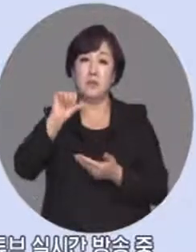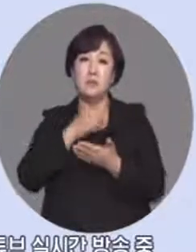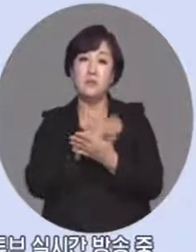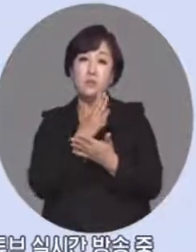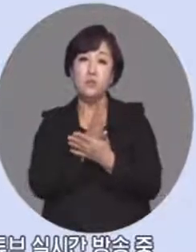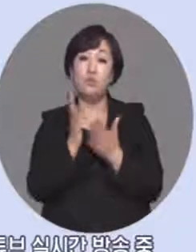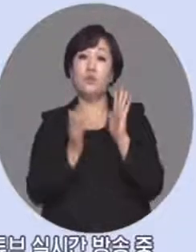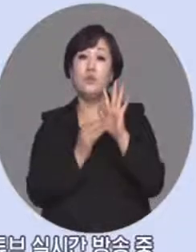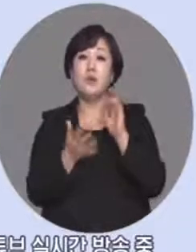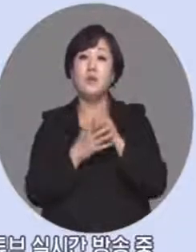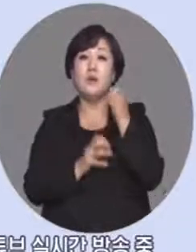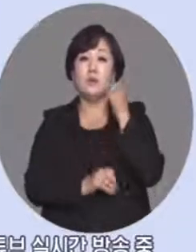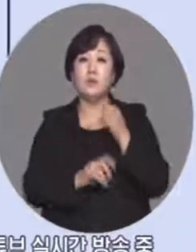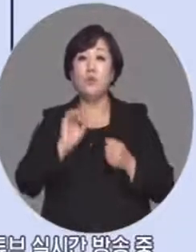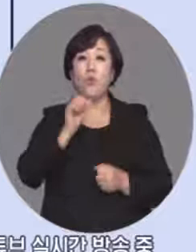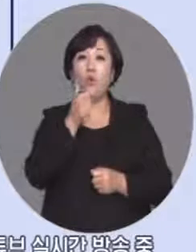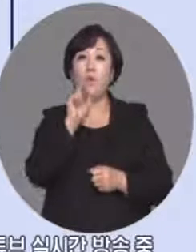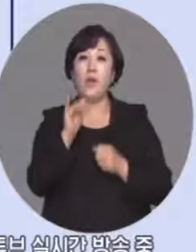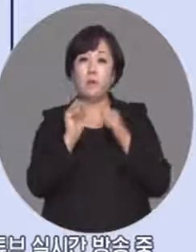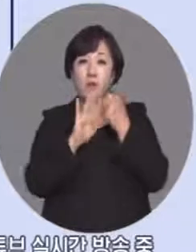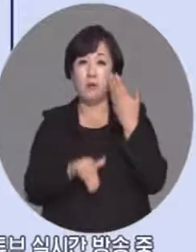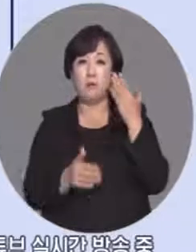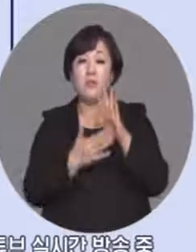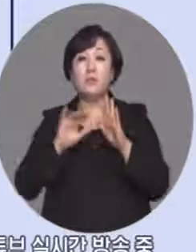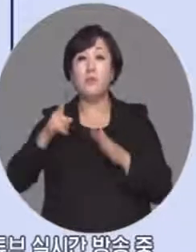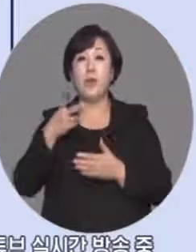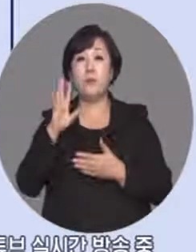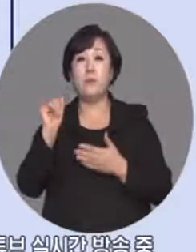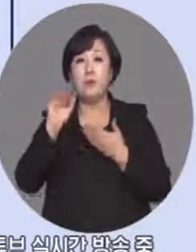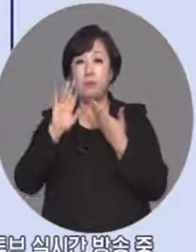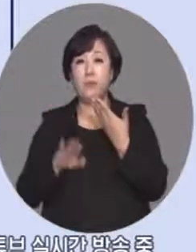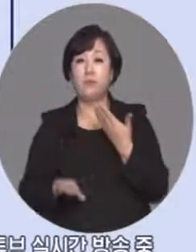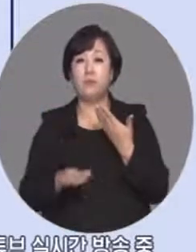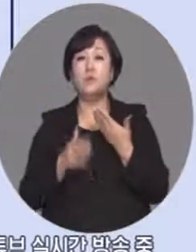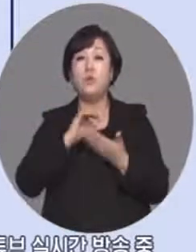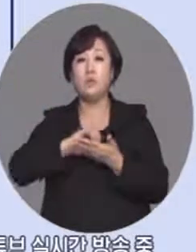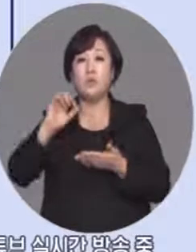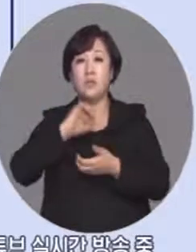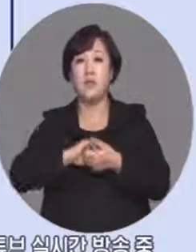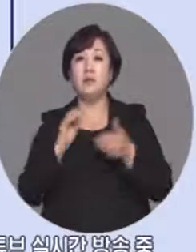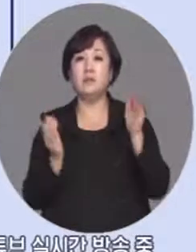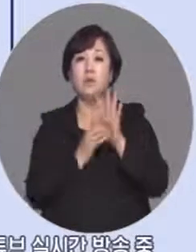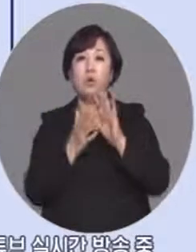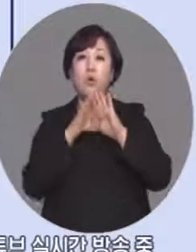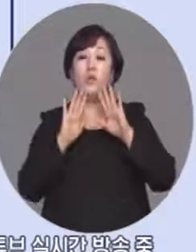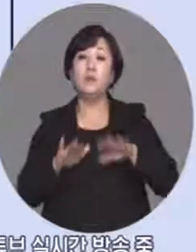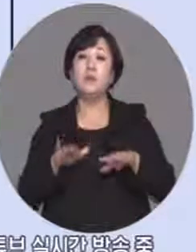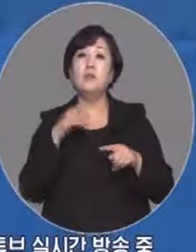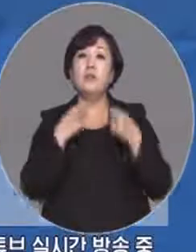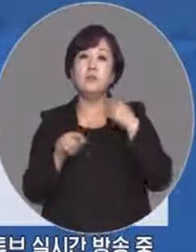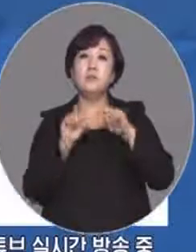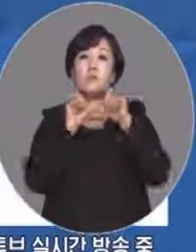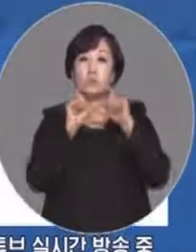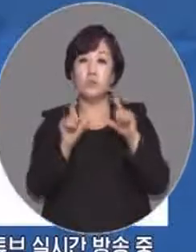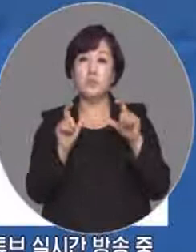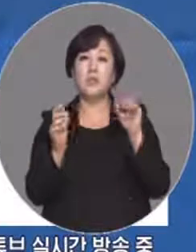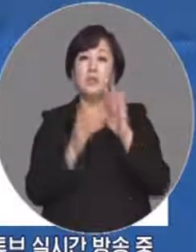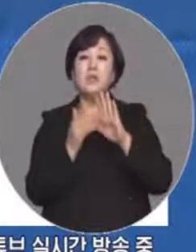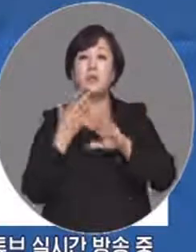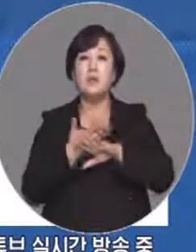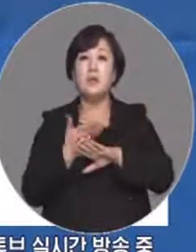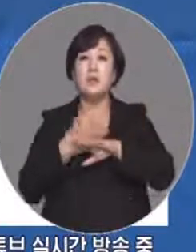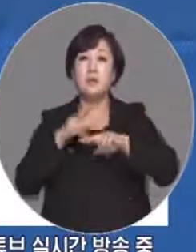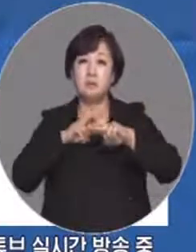집합 행사는 기존 500명 미만에서 100명 미만으로 제한됩니다. 이번 행정 조치는 별도